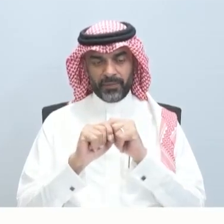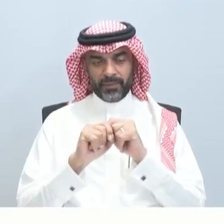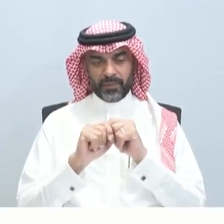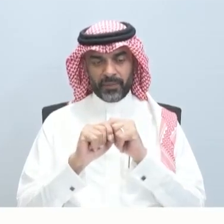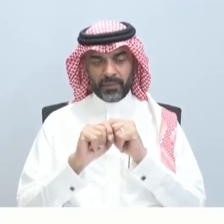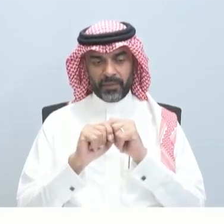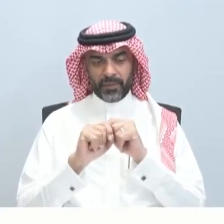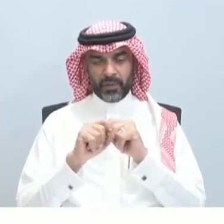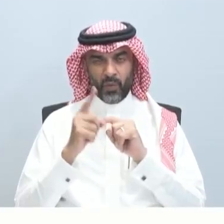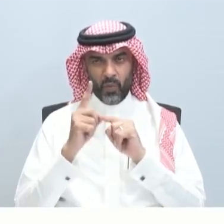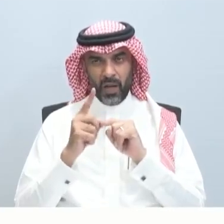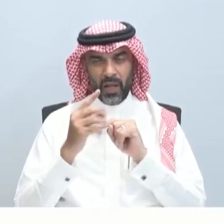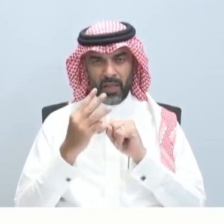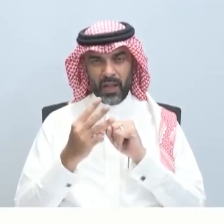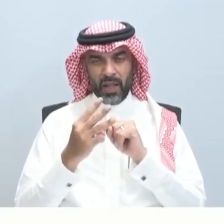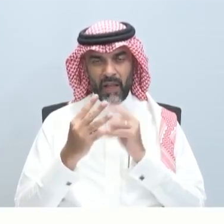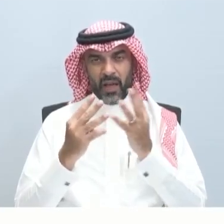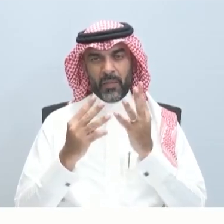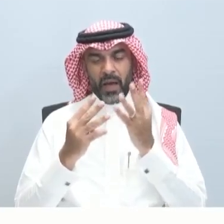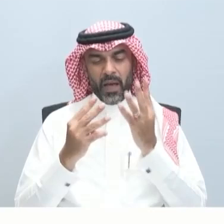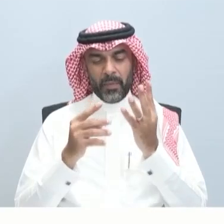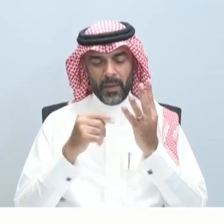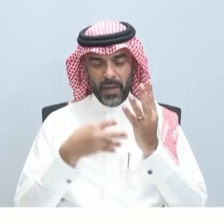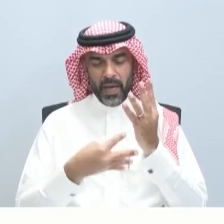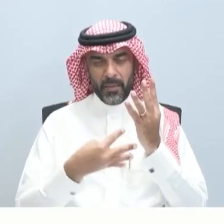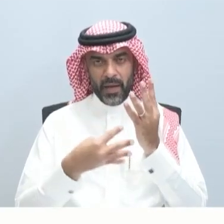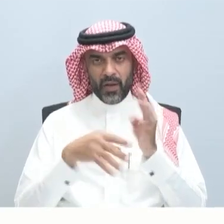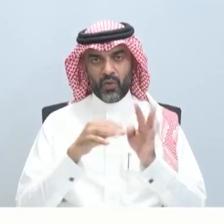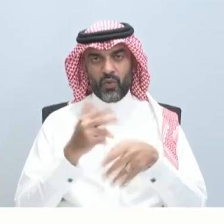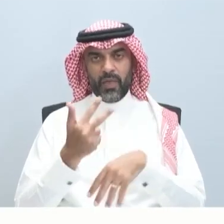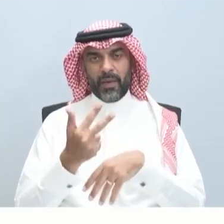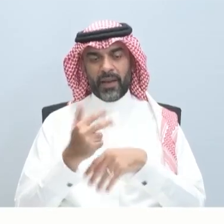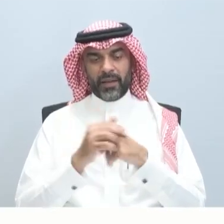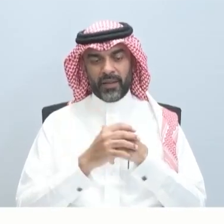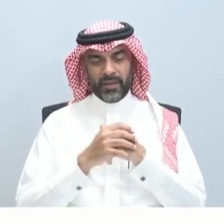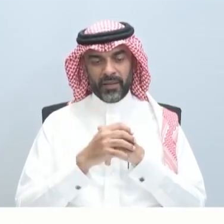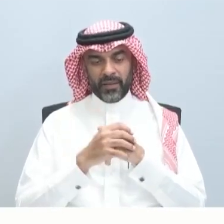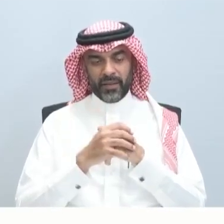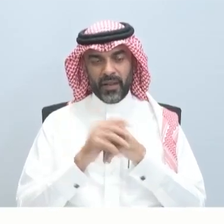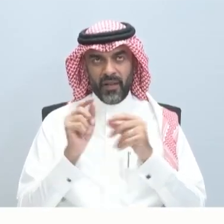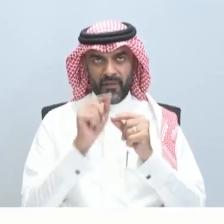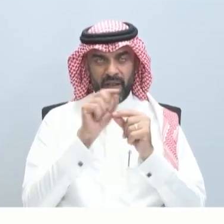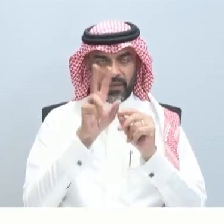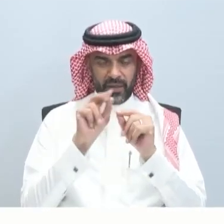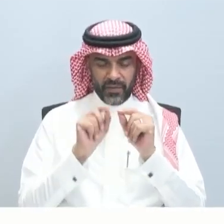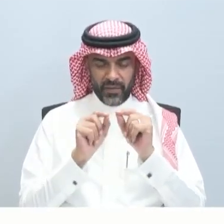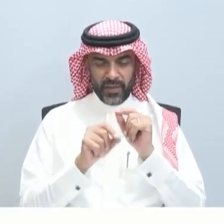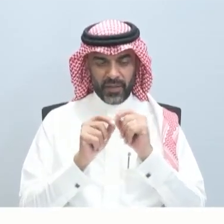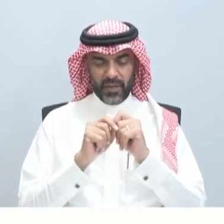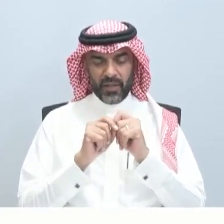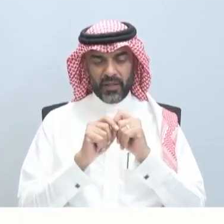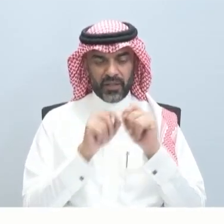ابطال واحد زائد ثلاثه اربعه اربعه زائد اربعه تساوي ثمانيه الفاصله هنا